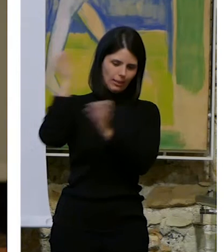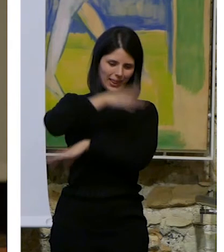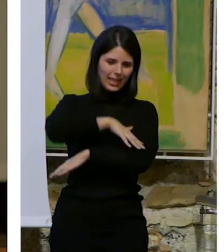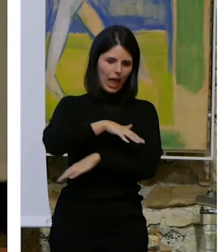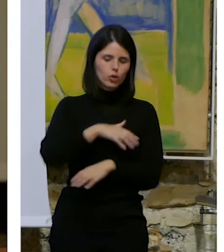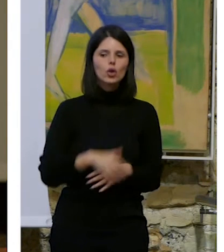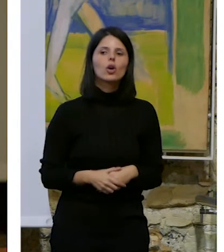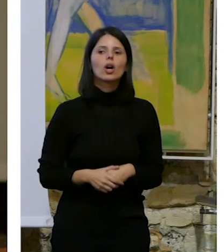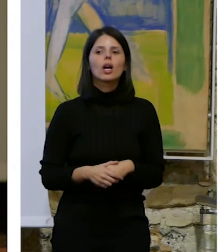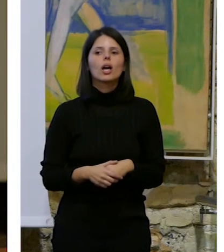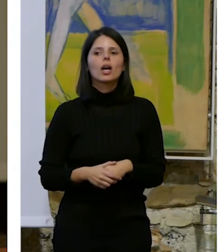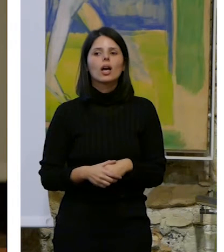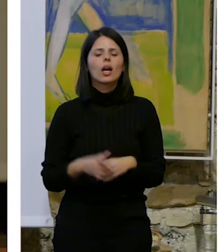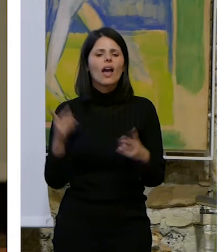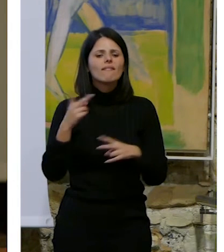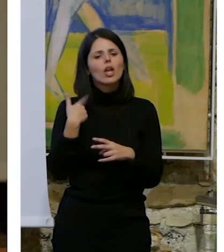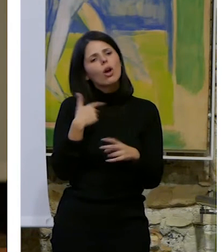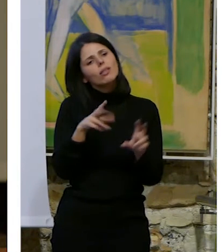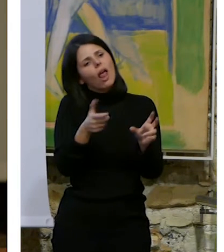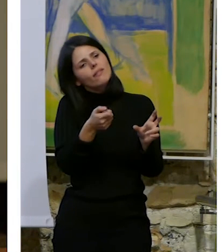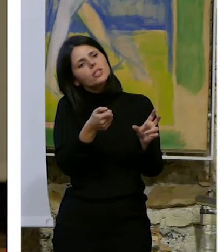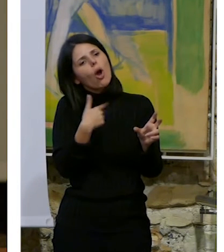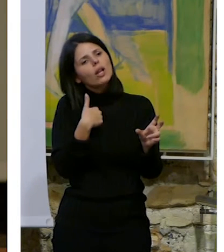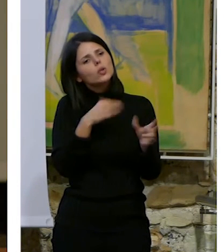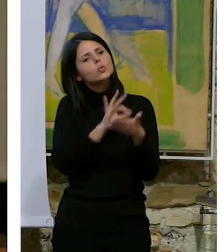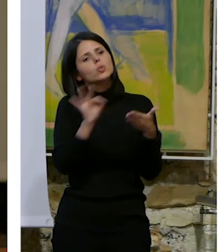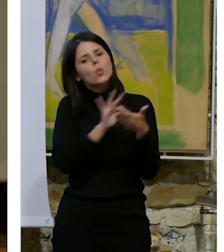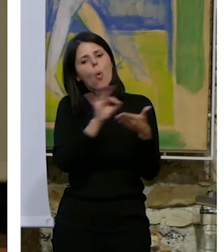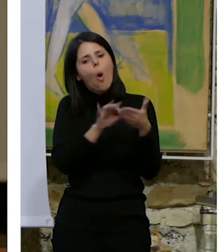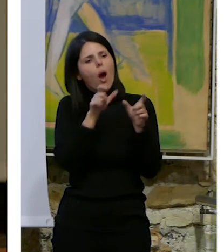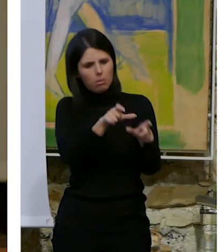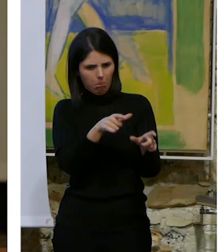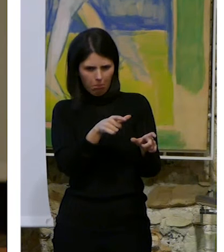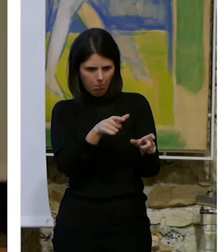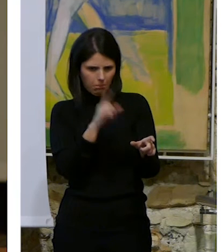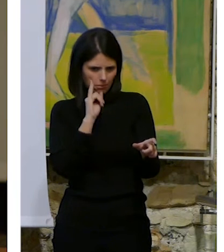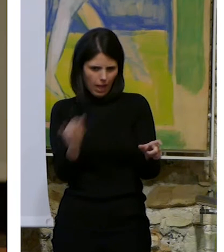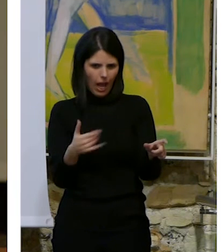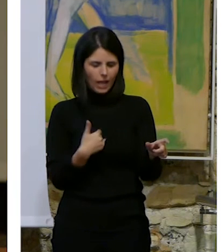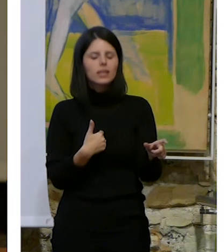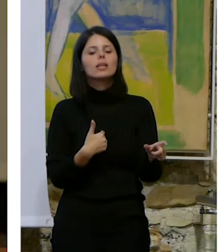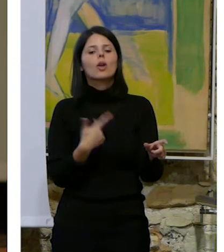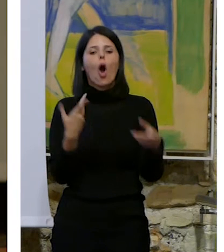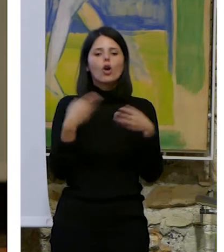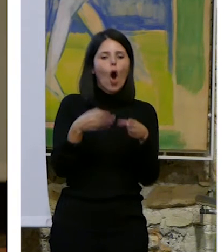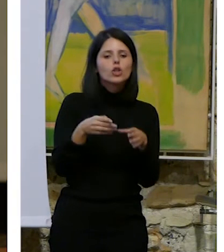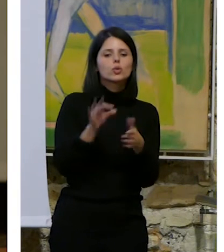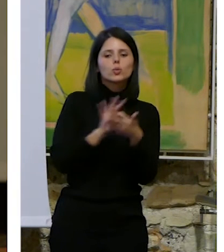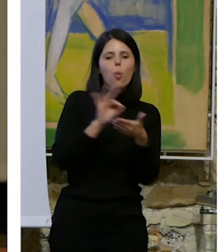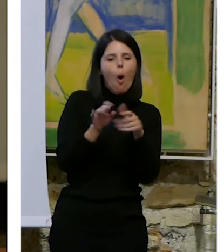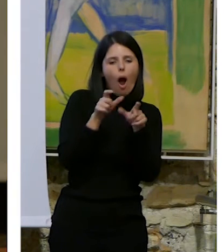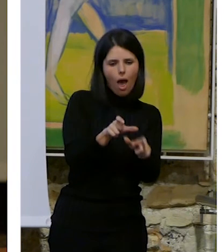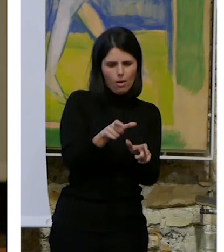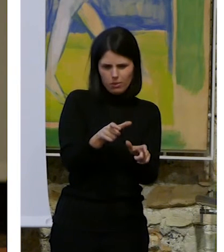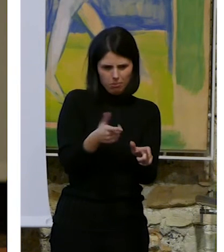dimenticato. Non ho mai sentito una trasmissione sulla scolastica in televisione, sarebbe bello un giorno, Corsi di scolastica in televisione